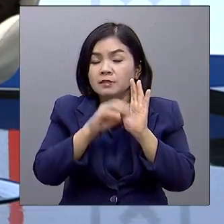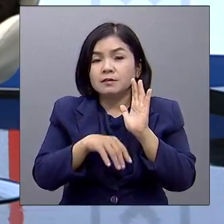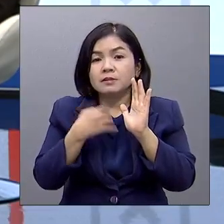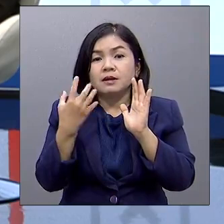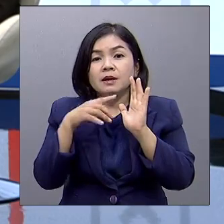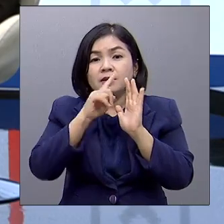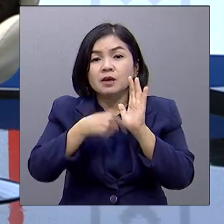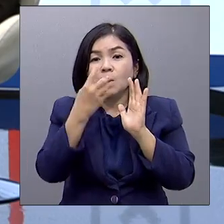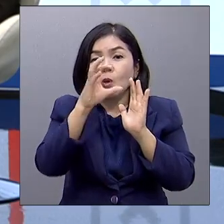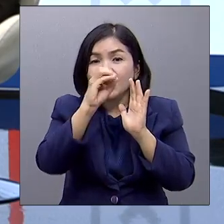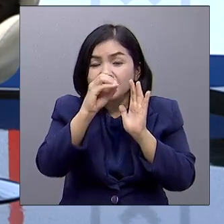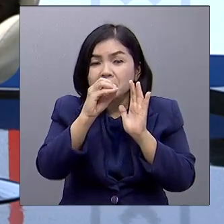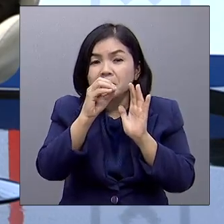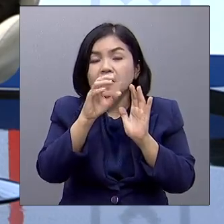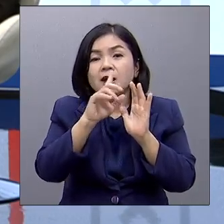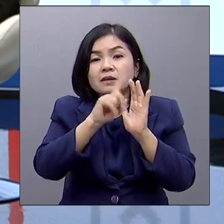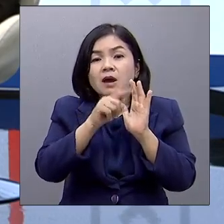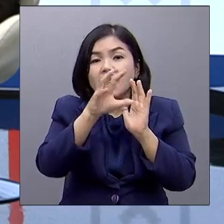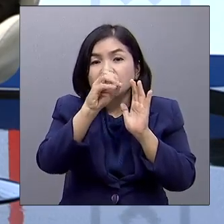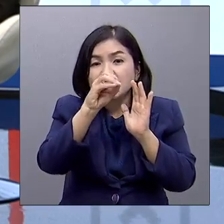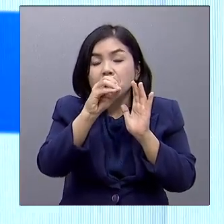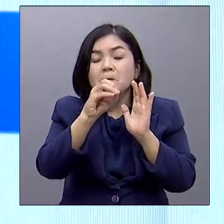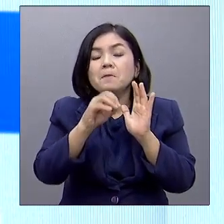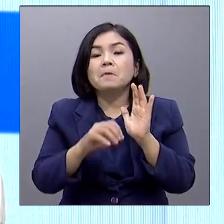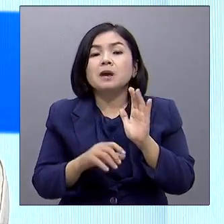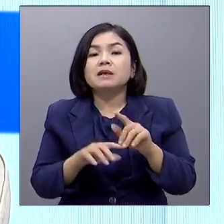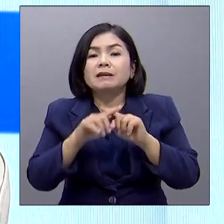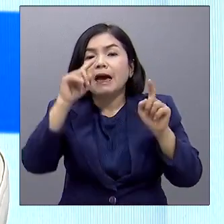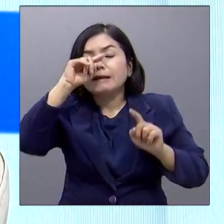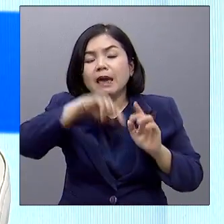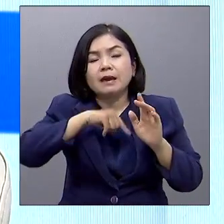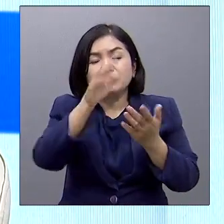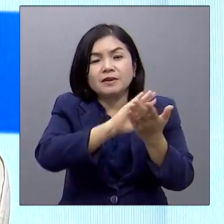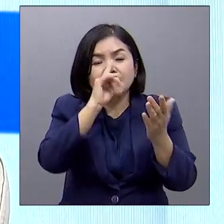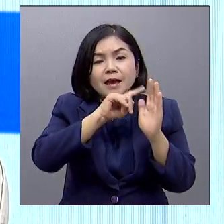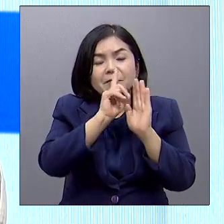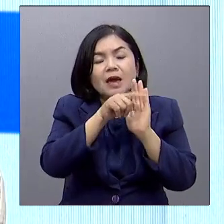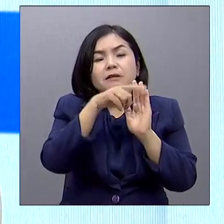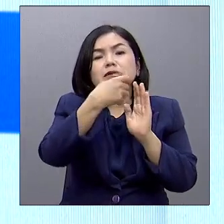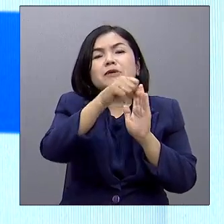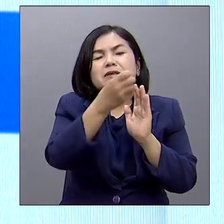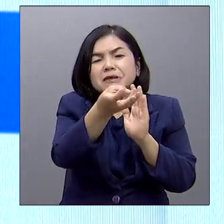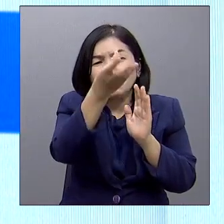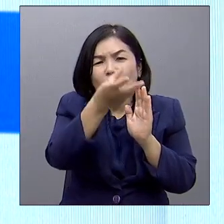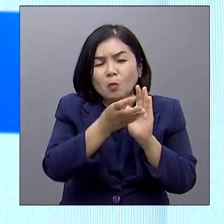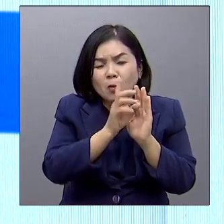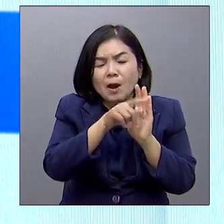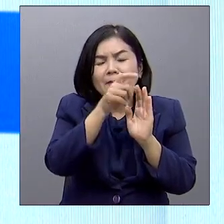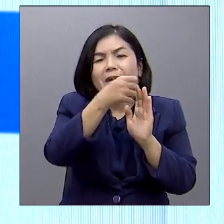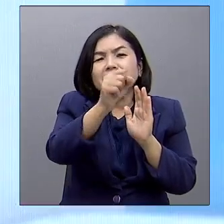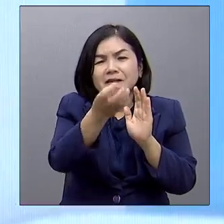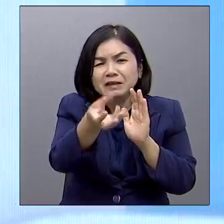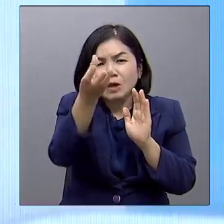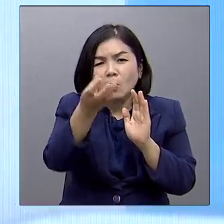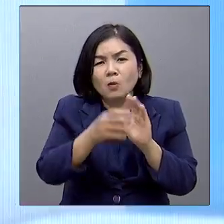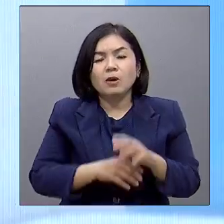ยขอวันละ 50 นาทีอุงกแมโลกคะมัต้องได้หรอยหอยสบนาทียังนนอยต้สัดละที